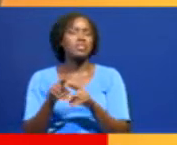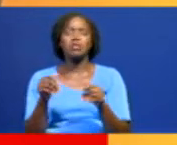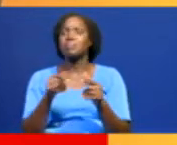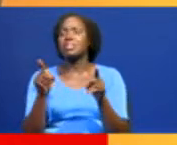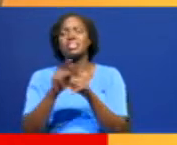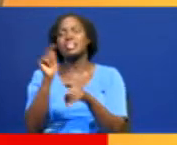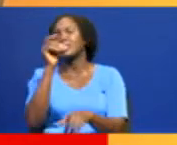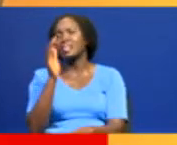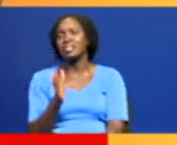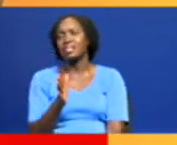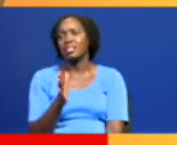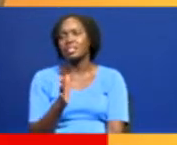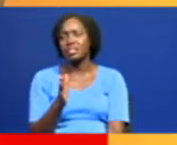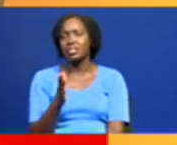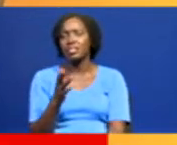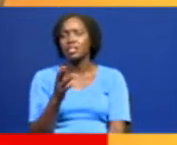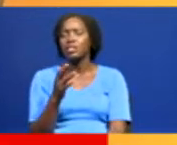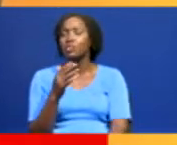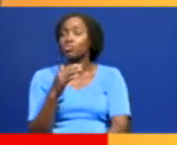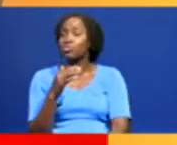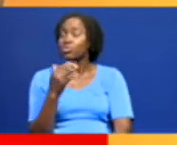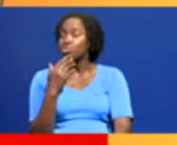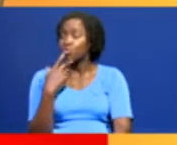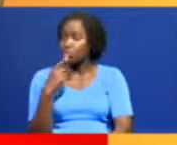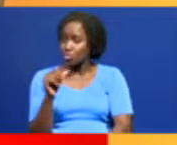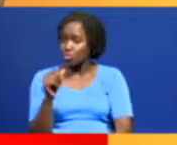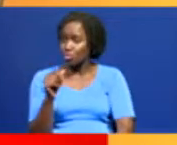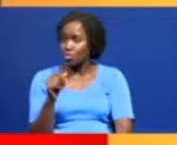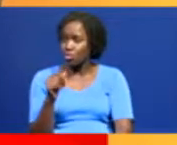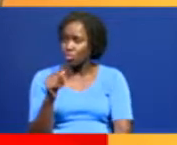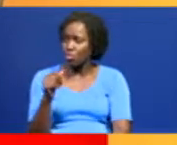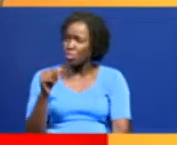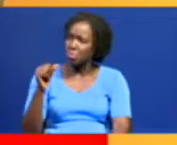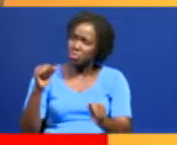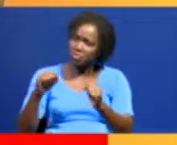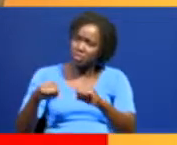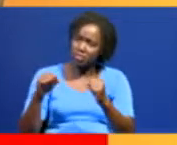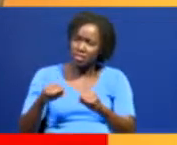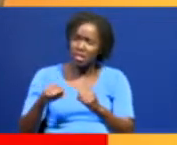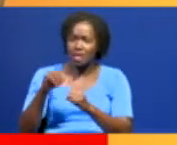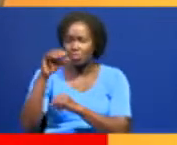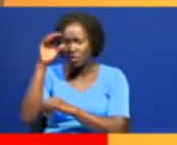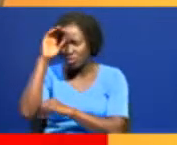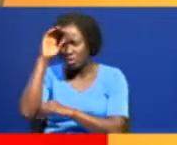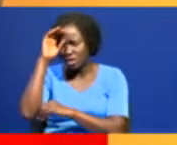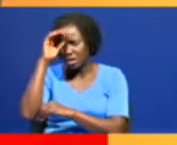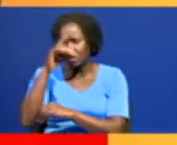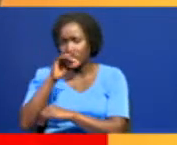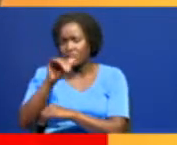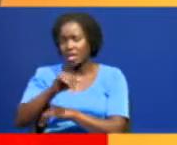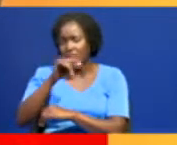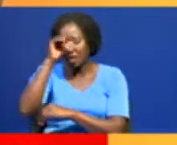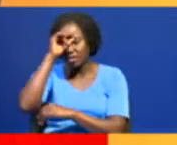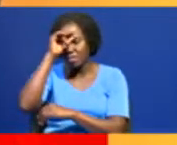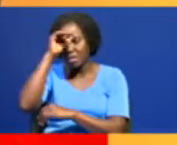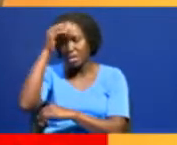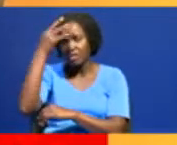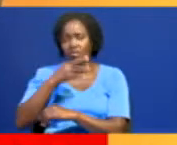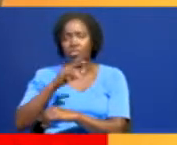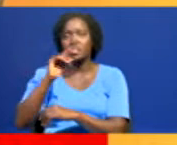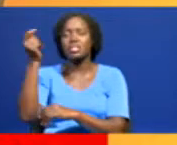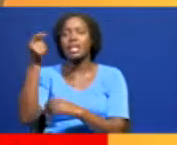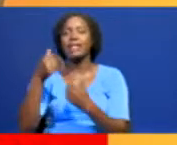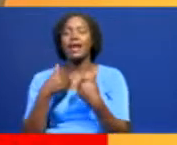Kenya. So ile kusikizana kidogo, kuangaliwa ili pia serikali yetu iwe na sura ya Kenya